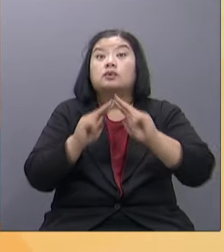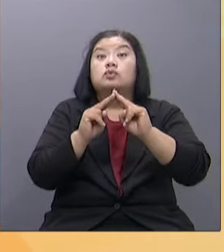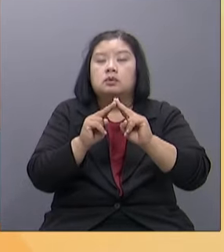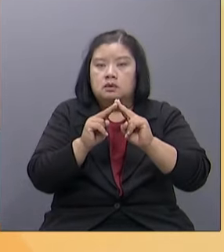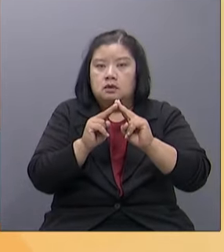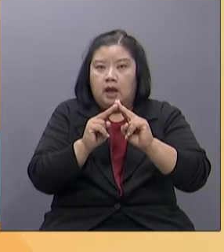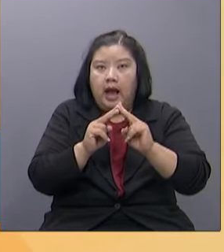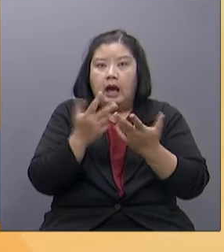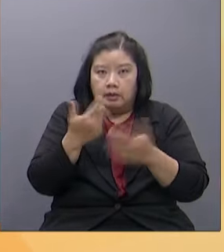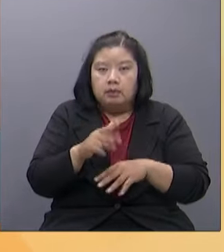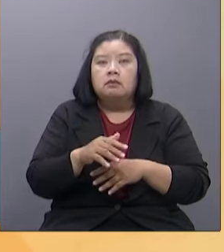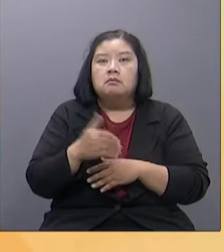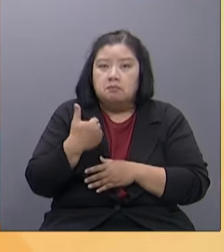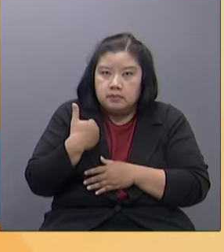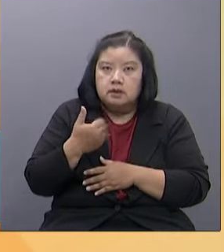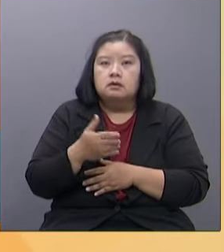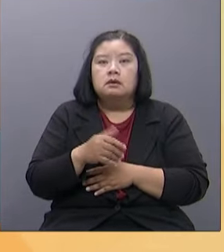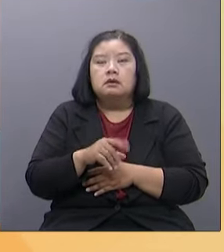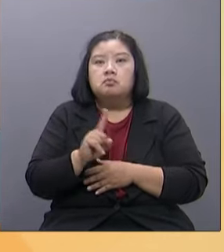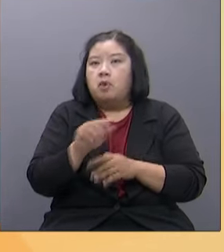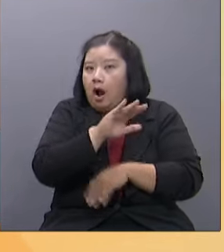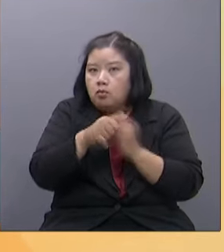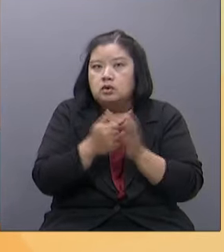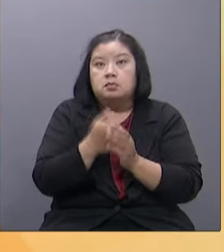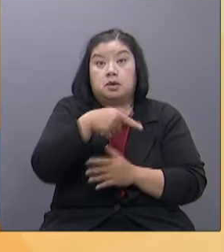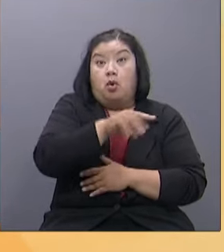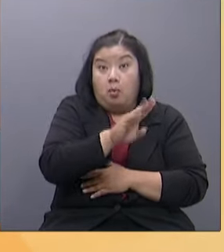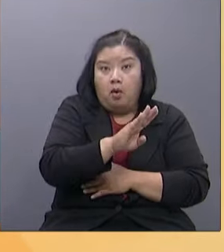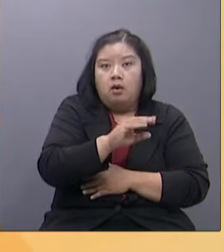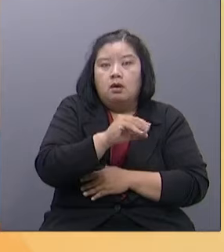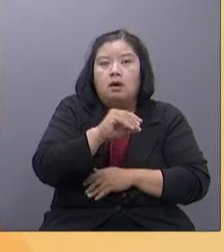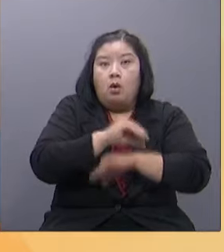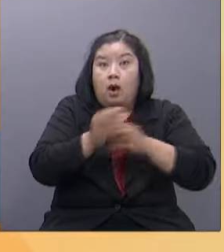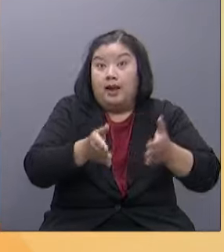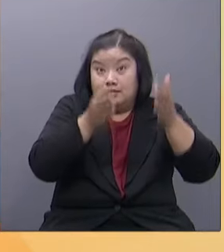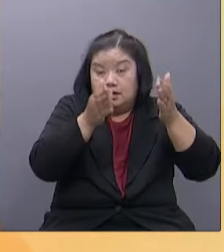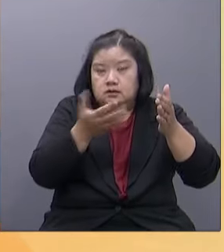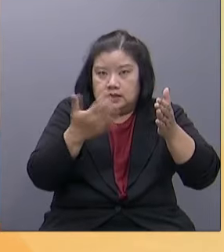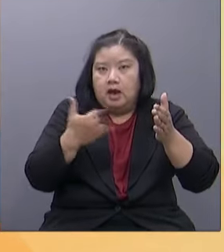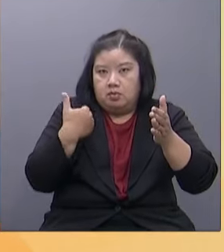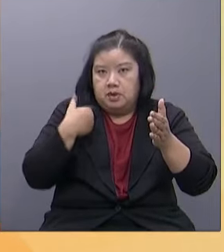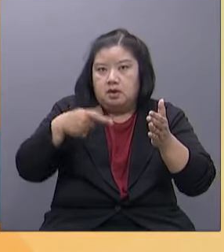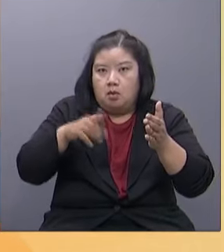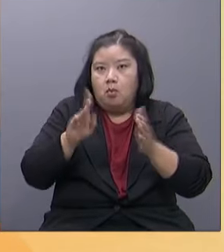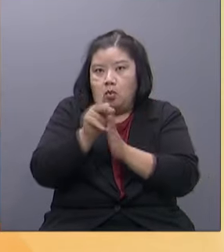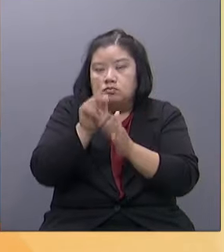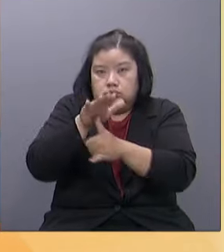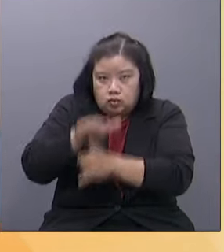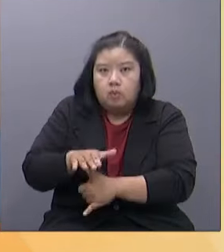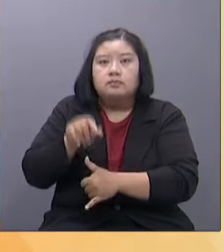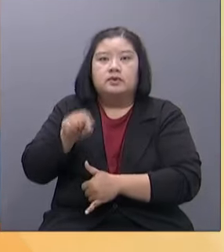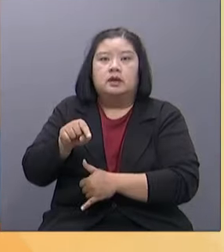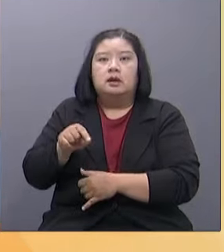กระทรวงนะครับออกออกภายใต้พรบควบคุมอาคารนะครับนะฮะว่าคุณจะสร้างอาคารอะไรก็แล้วแต่นะครับต้องมาดูกฎกระทรวงนี้ซึ่ง